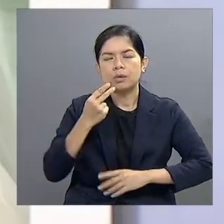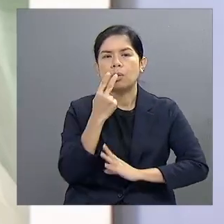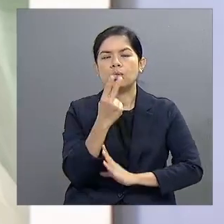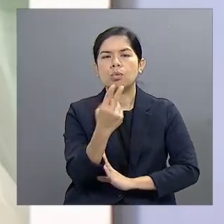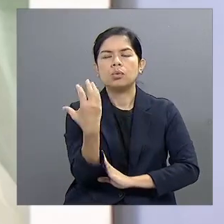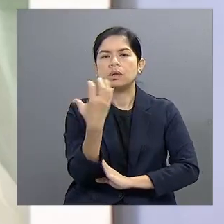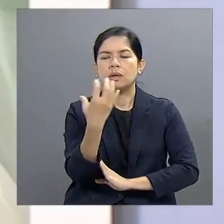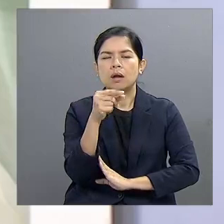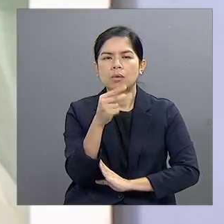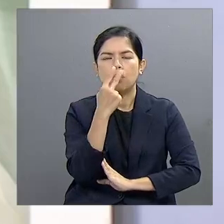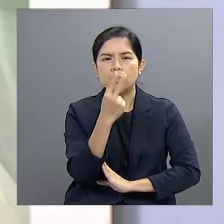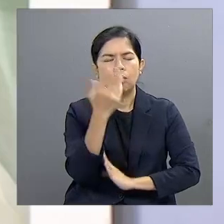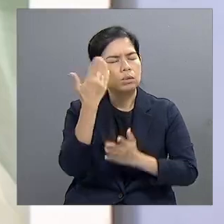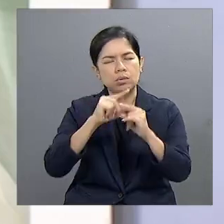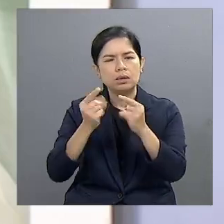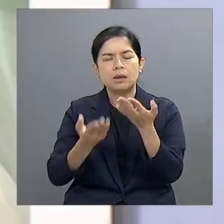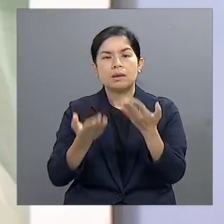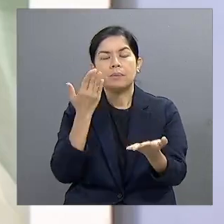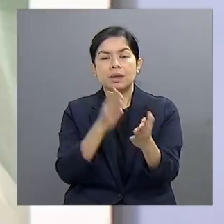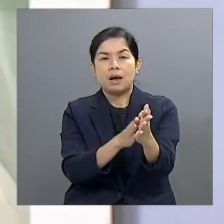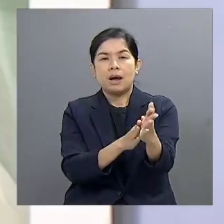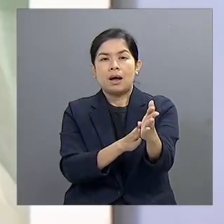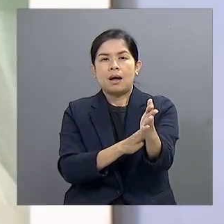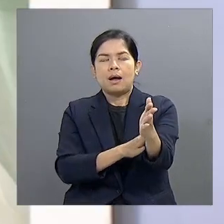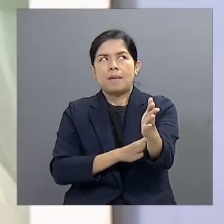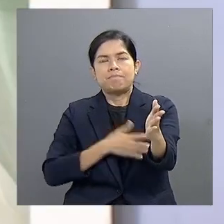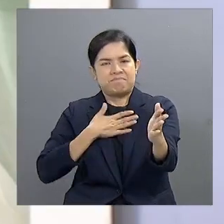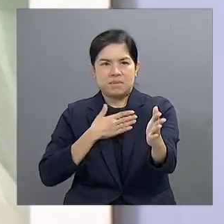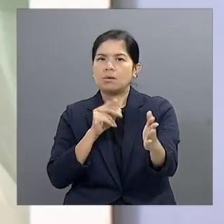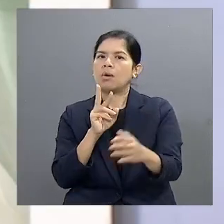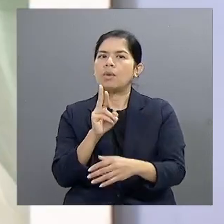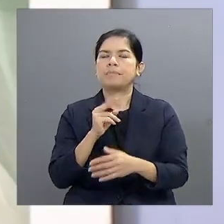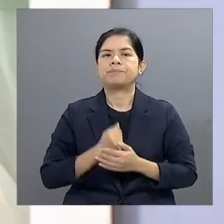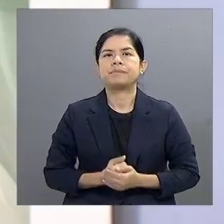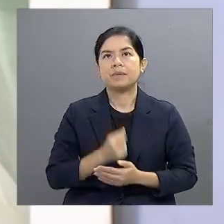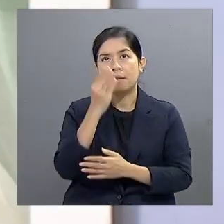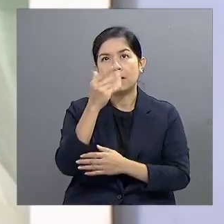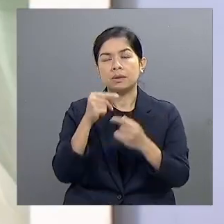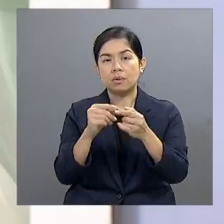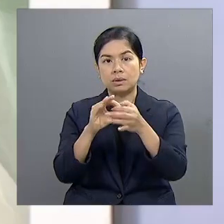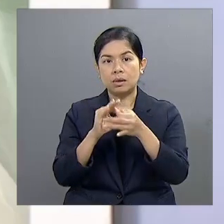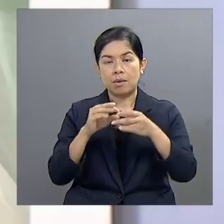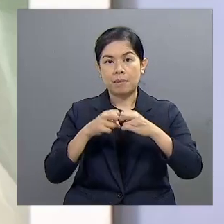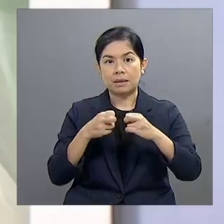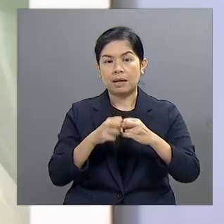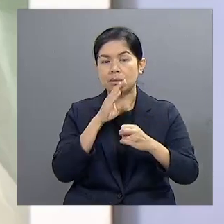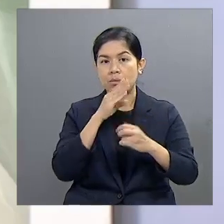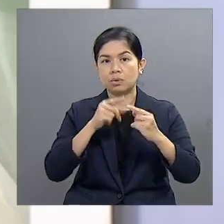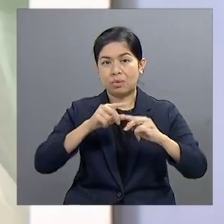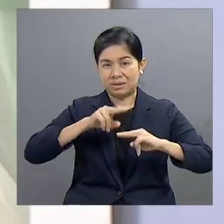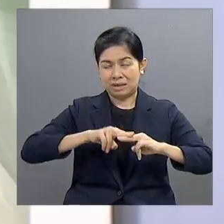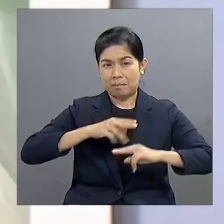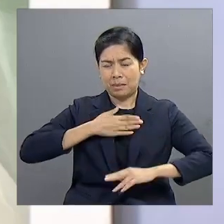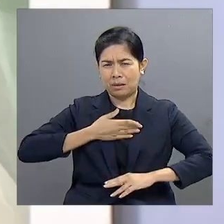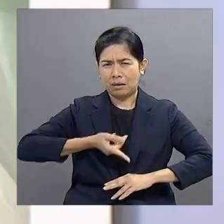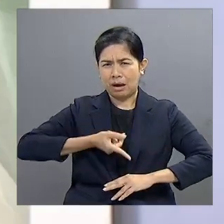นานๆแต่แท้จริงแล้วเนี่ยภาวะนี้คุณผู้ชมอย่านิ่งนอนใจนะคะมันคือภาวะที่นั่งอย่างเดียวจริงๆนั่งนานตามชื่อโดยไม่มี